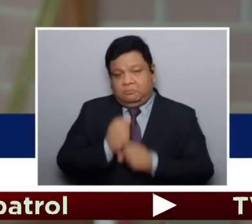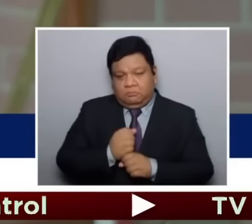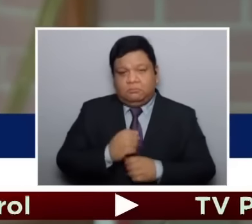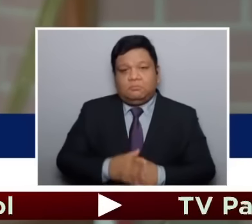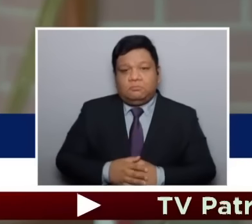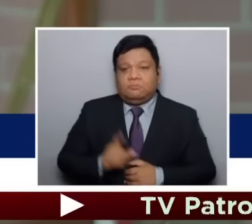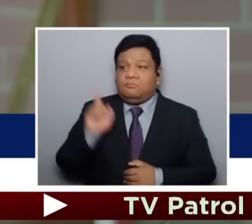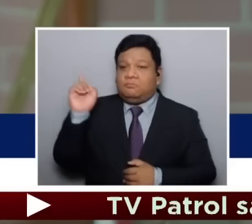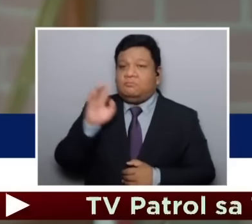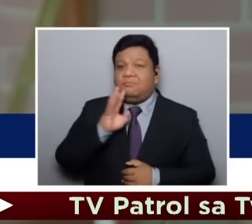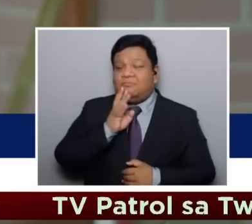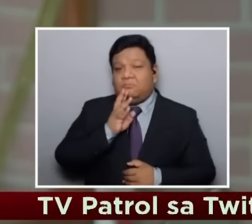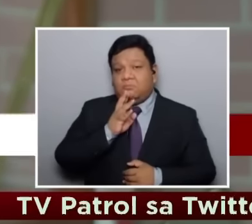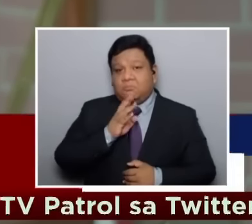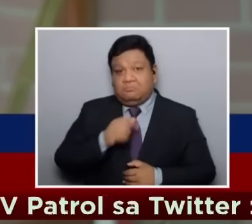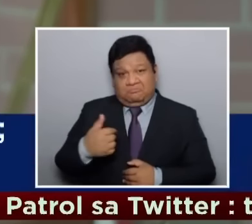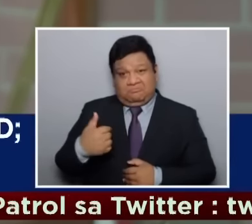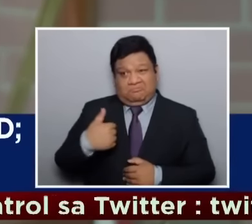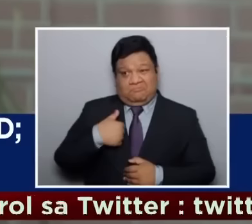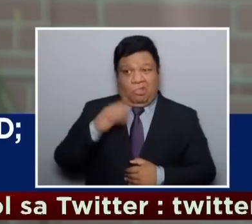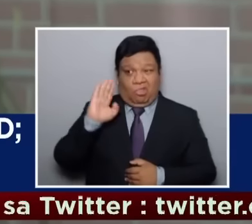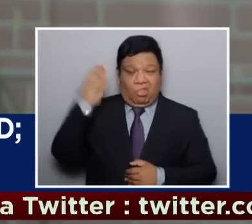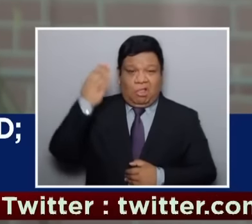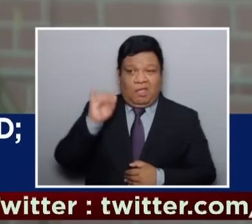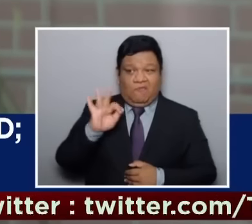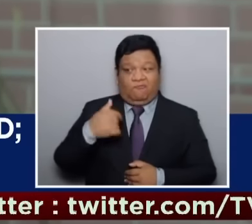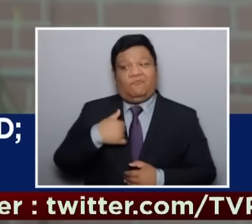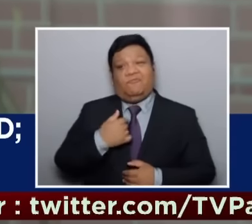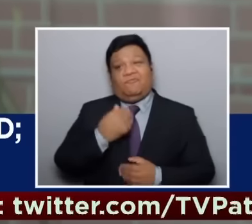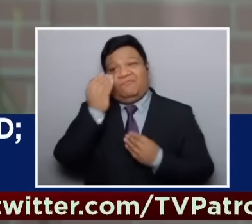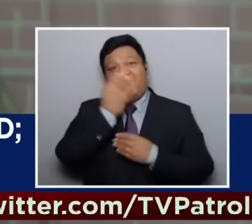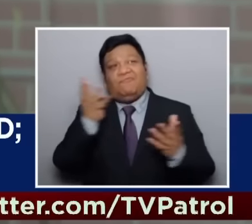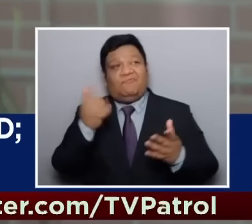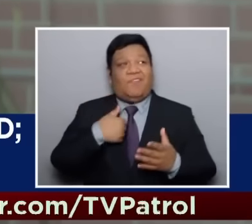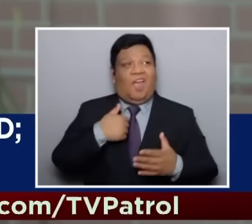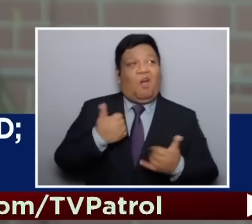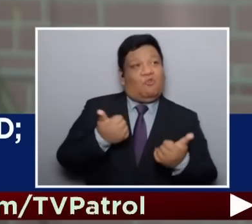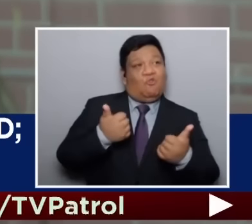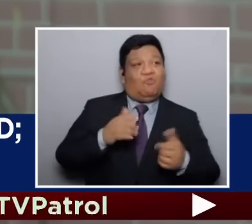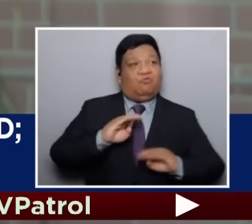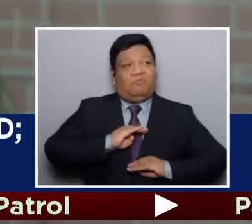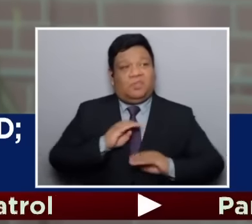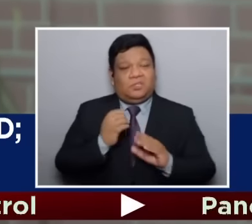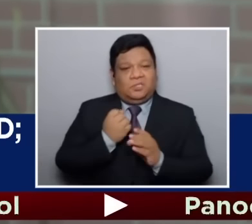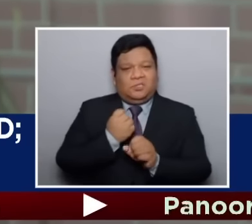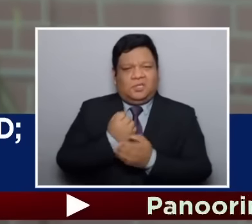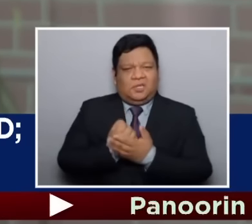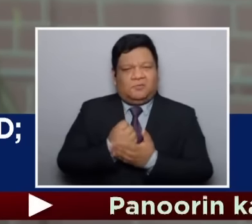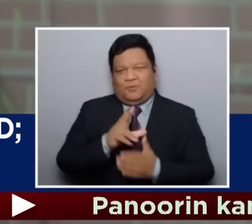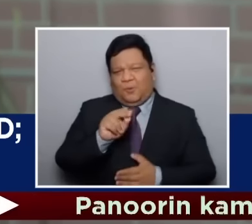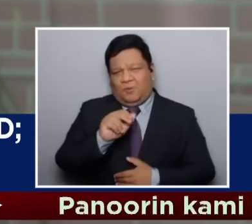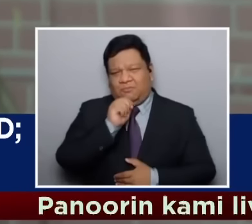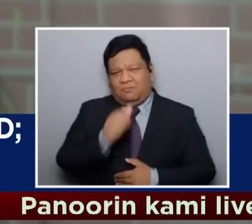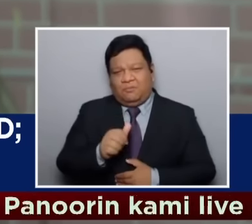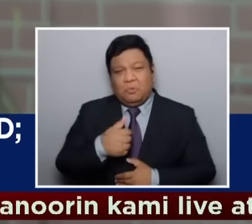kung sasabihin kong kasya po yung sweldo namin. Pilit nating inaabot, parang hinahabol